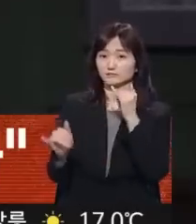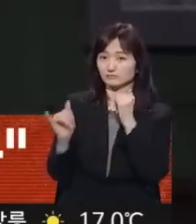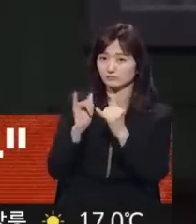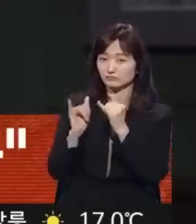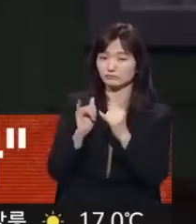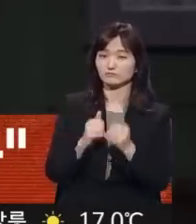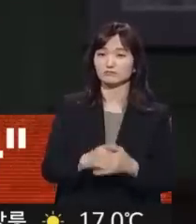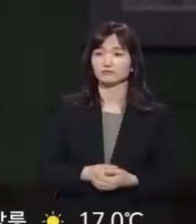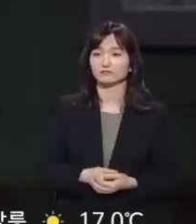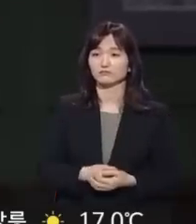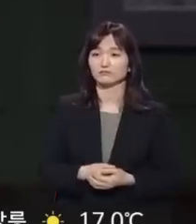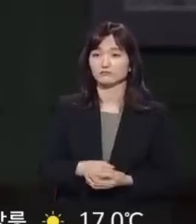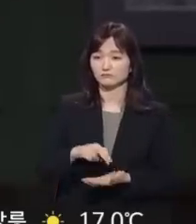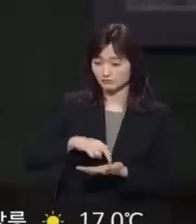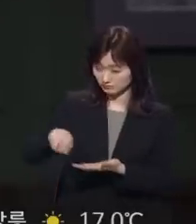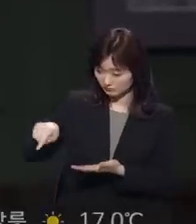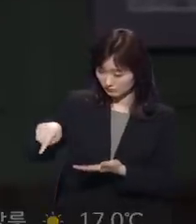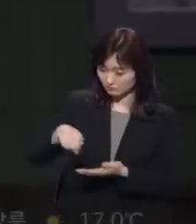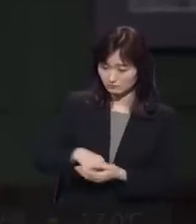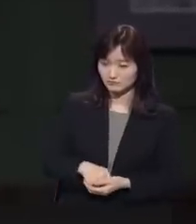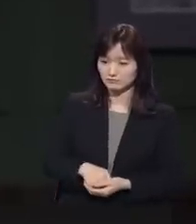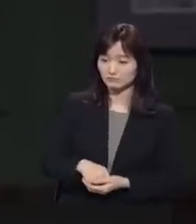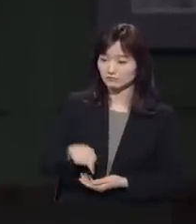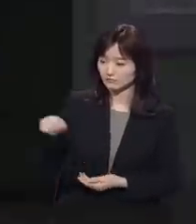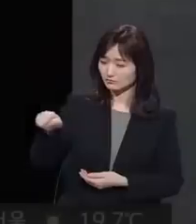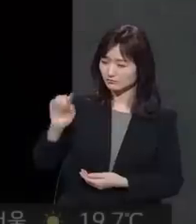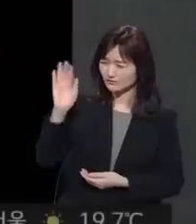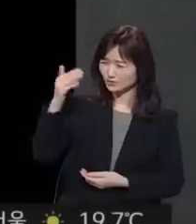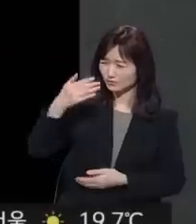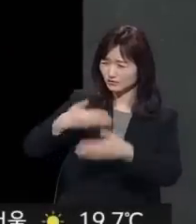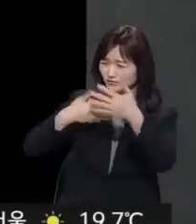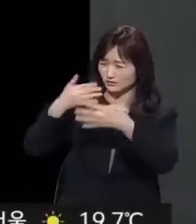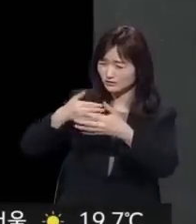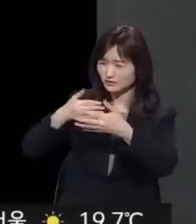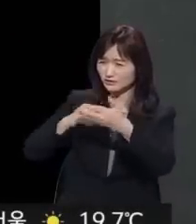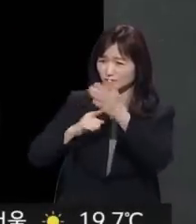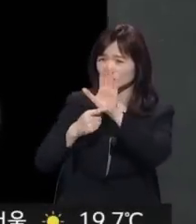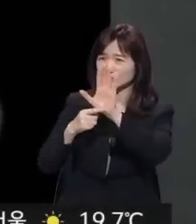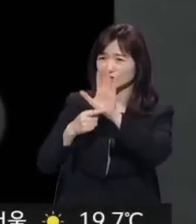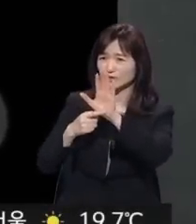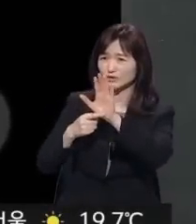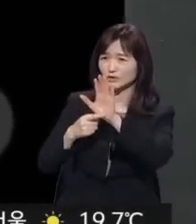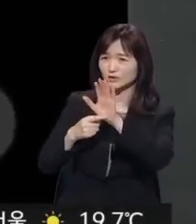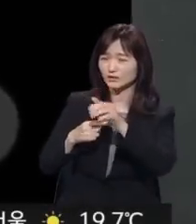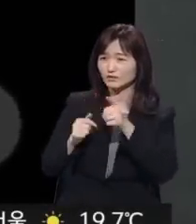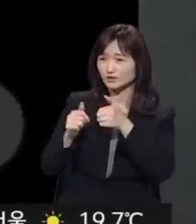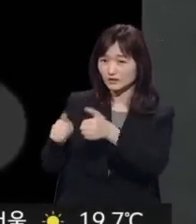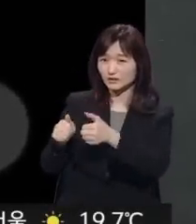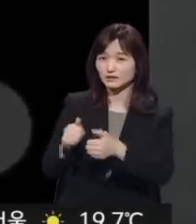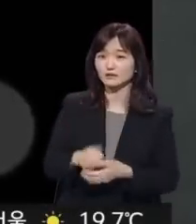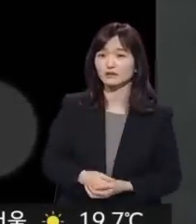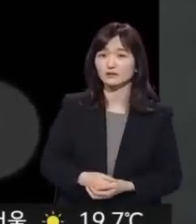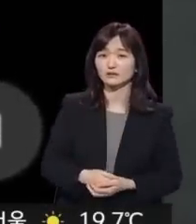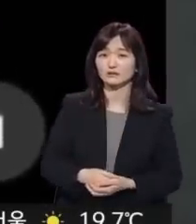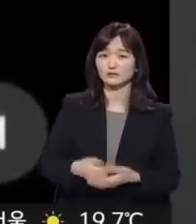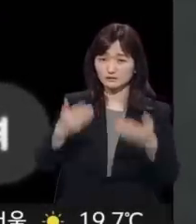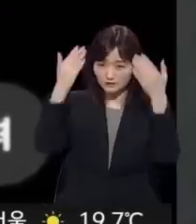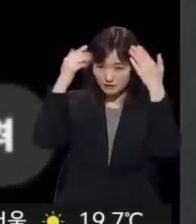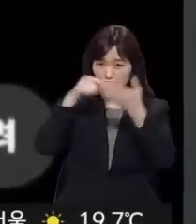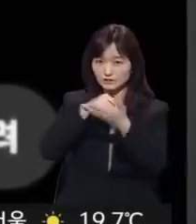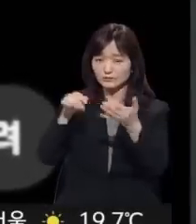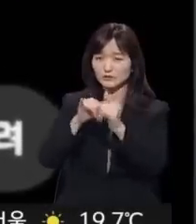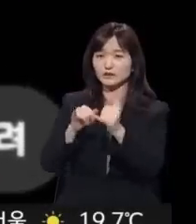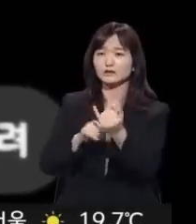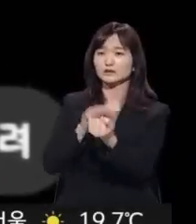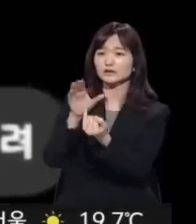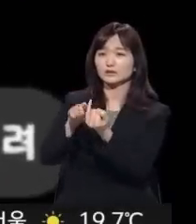했는데 이 문자로 너무 요즘 나오는 드라마 보고 뽕쳐서 그러는 거 아니냐 이런 얘기를 합니다. 그 드라마에서 학폭 피해자 역할 맡은 게